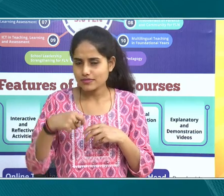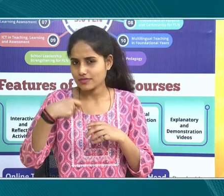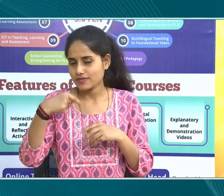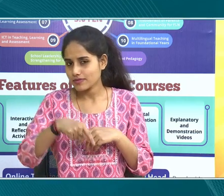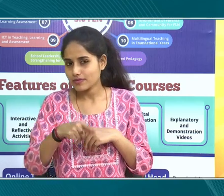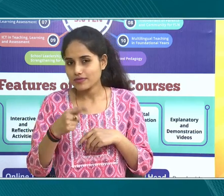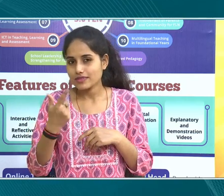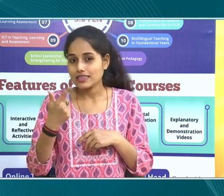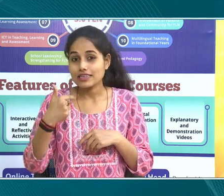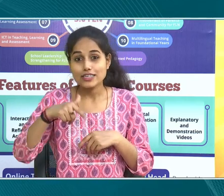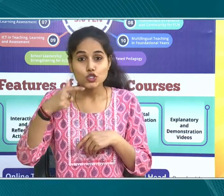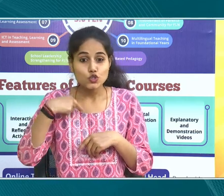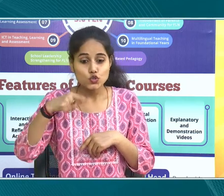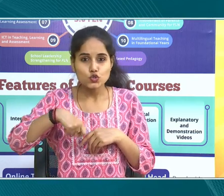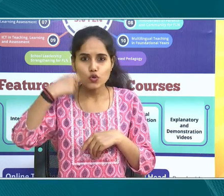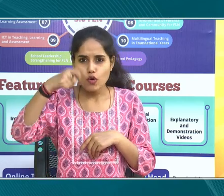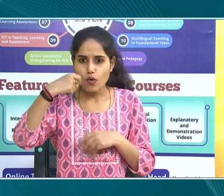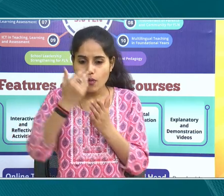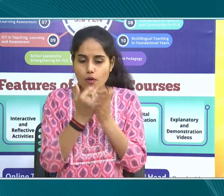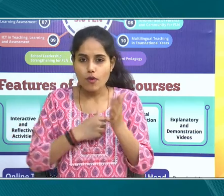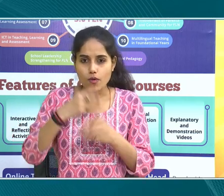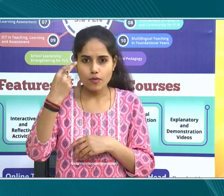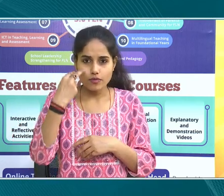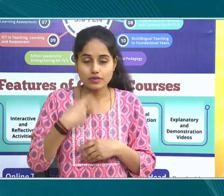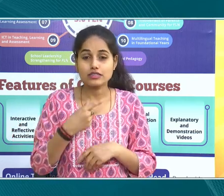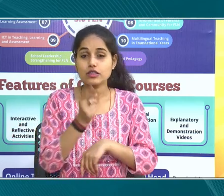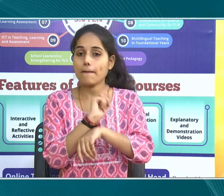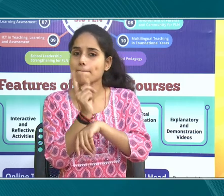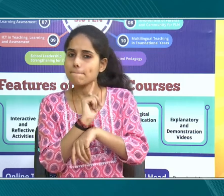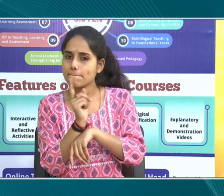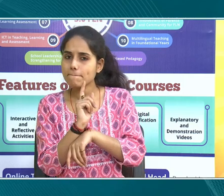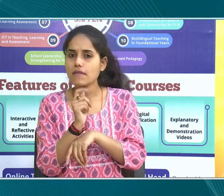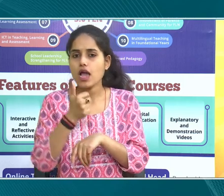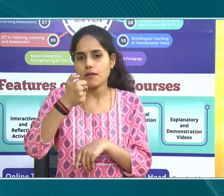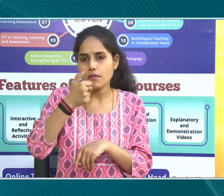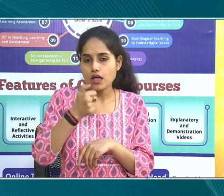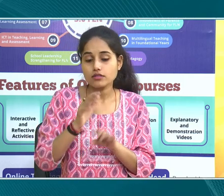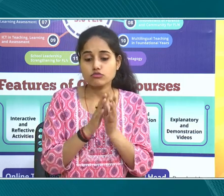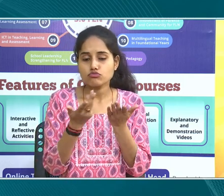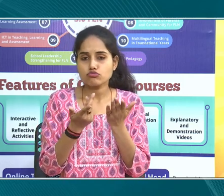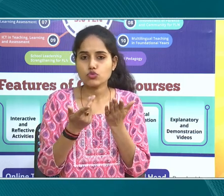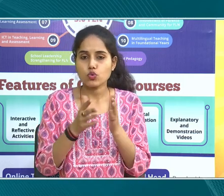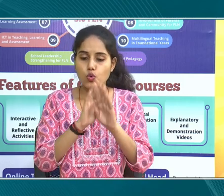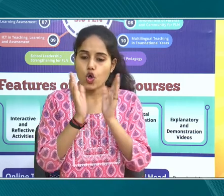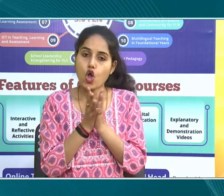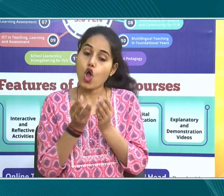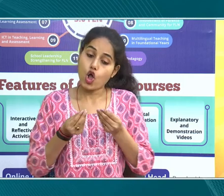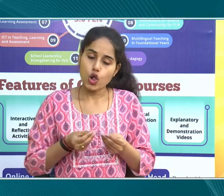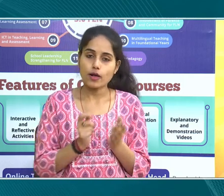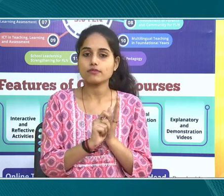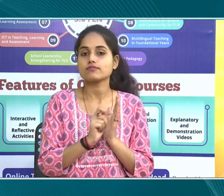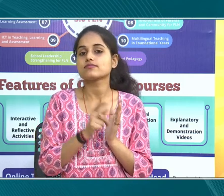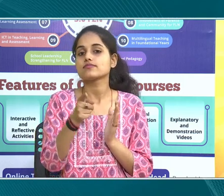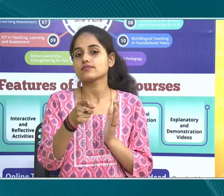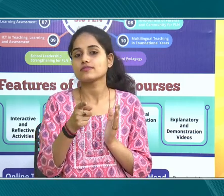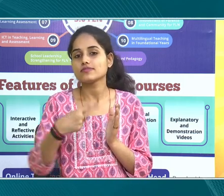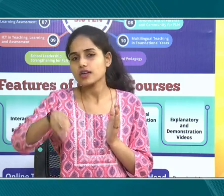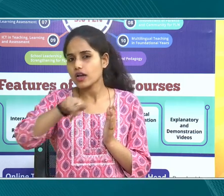ये प्रोग्राम देख रहे हैं तो साथ-साथ एक पेन पेंसिल ले ले और एक नोटबुक लेने अपने पास और अगर